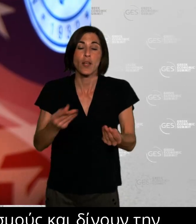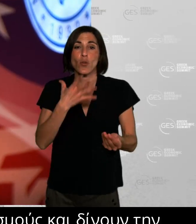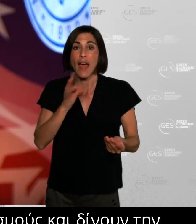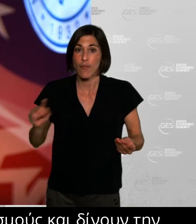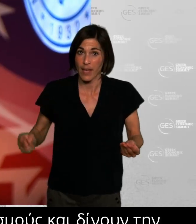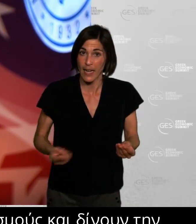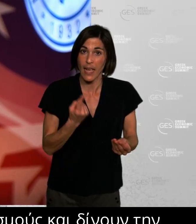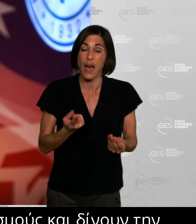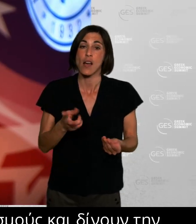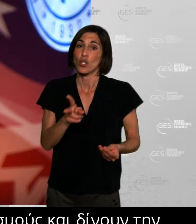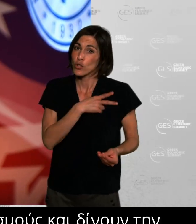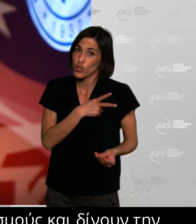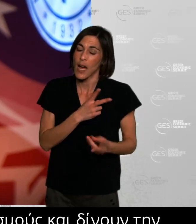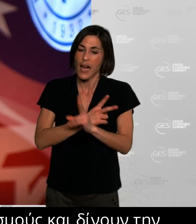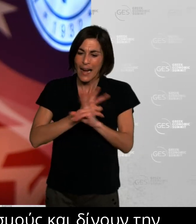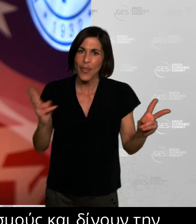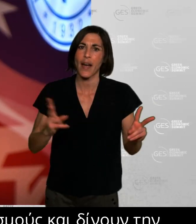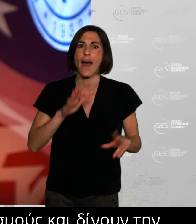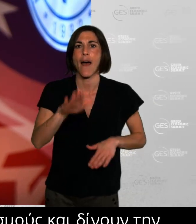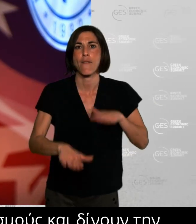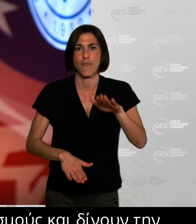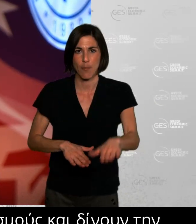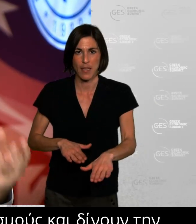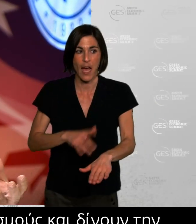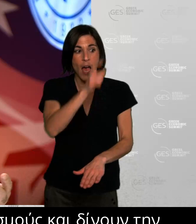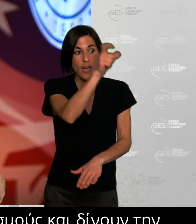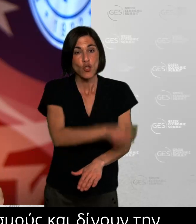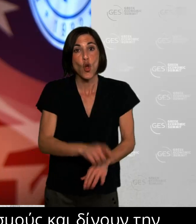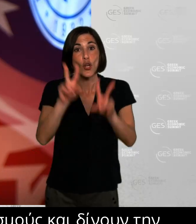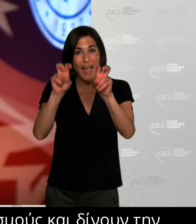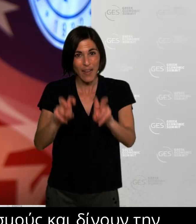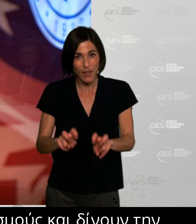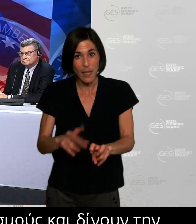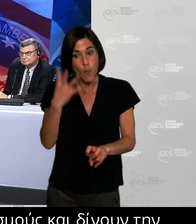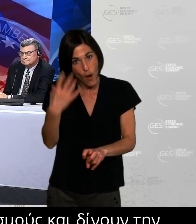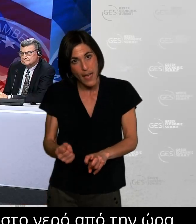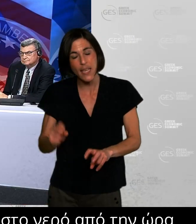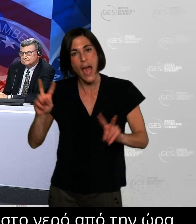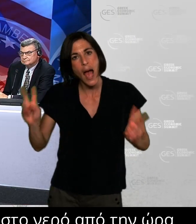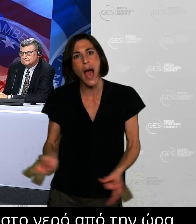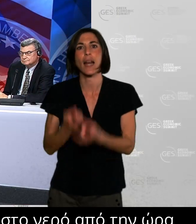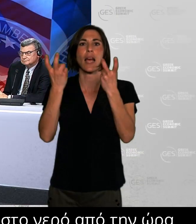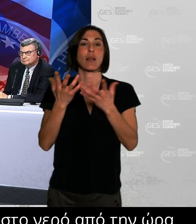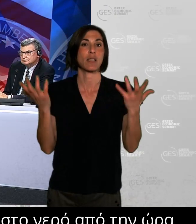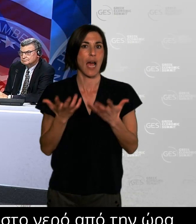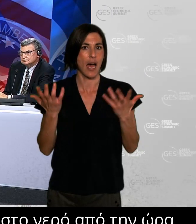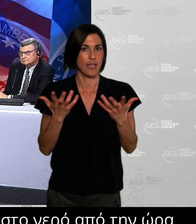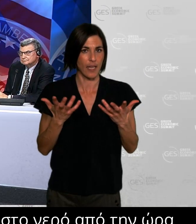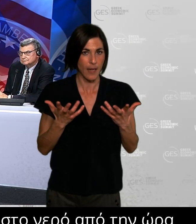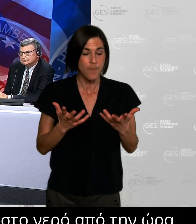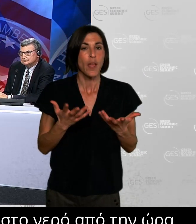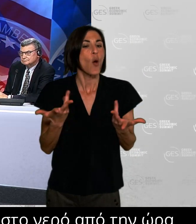και ξεκάθαρα βήματα στον ερευνητή από την ώρα που έχει μία ανακάλυψη στα χέρια του, από το invention disclosure, να